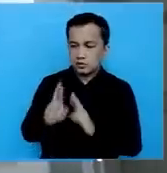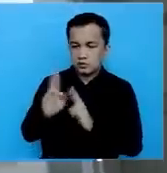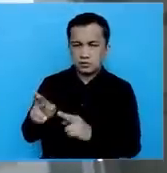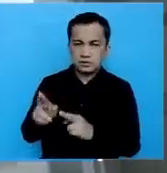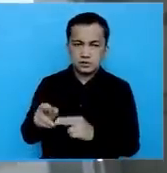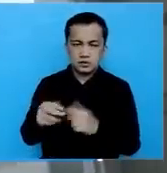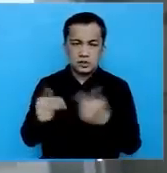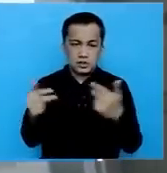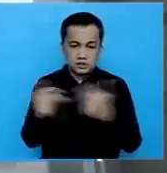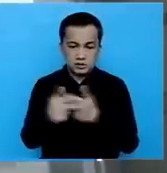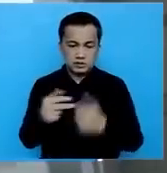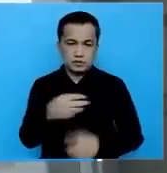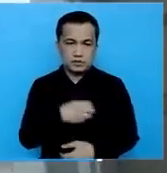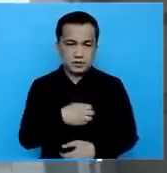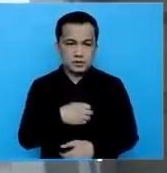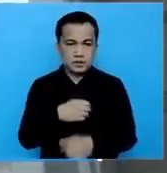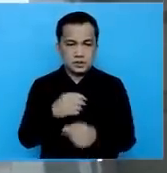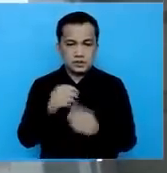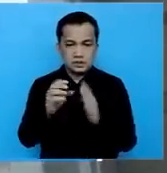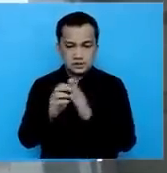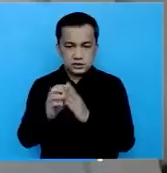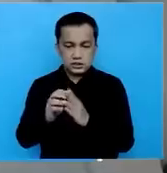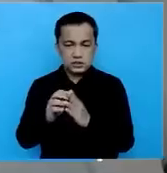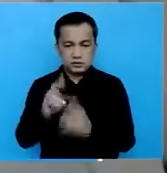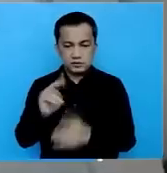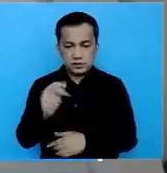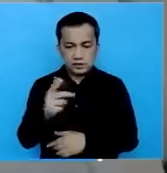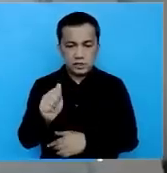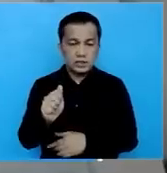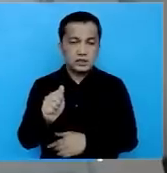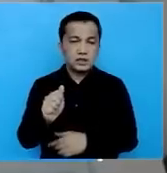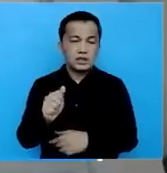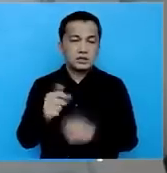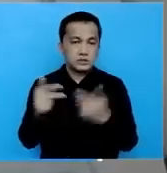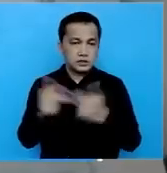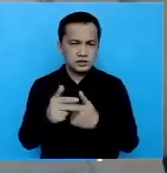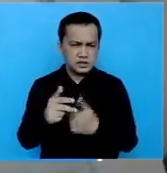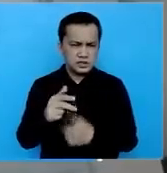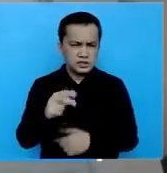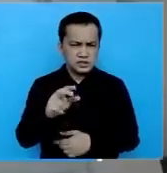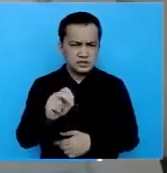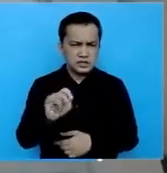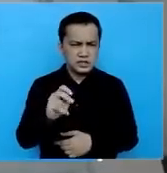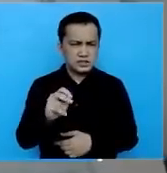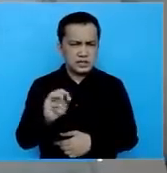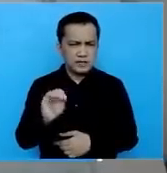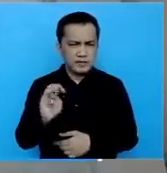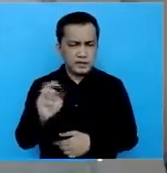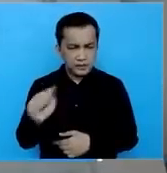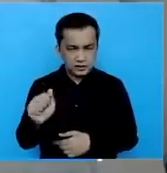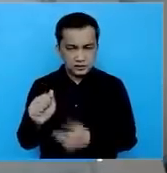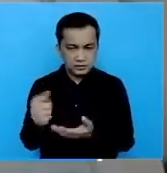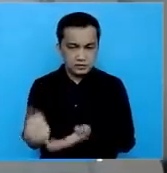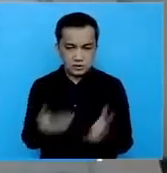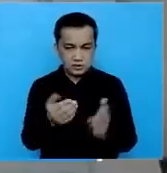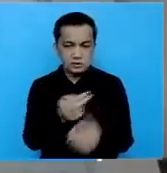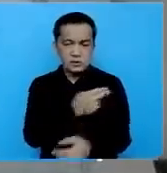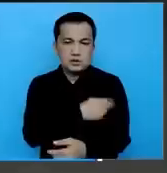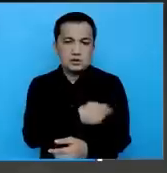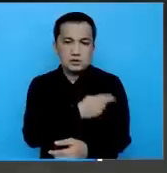traffic enforcer ng City of Naga Traffic Management Authority o CNTMA para dalhin sila sa